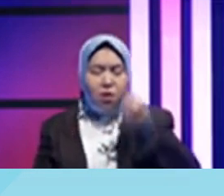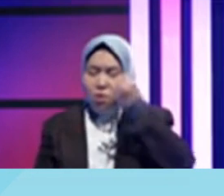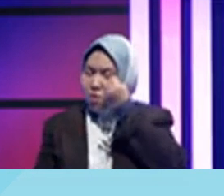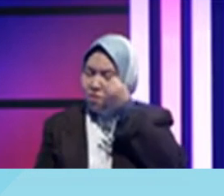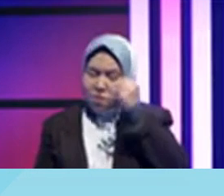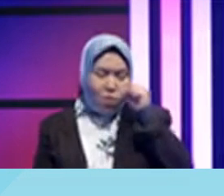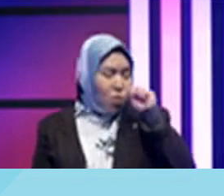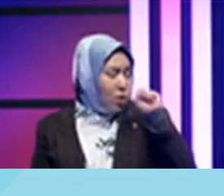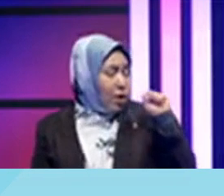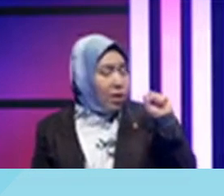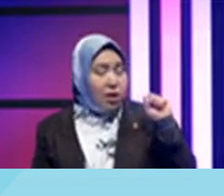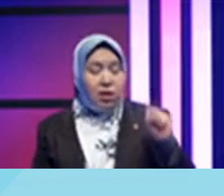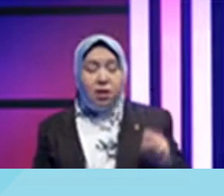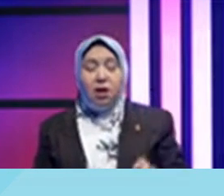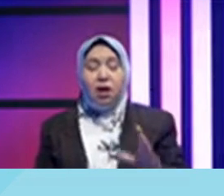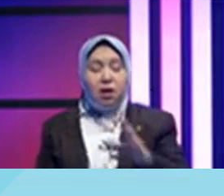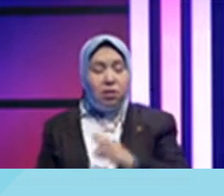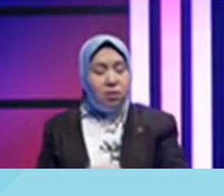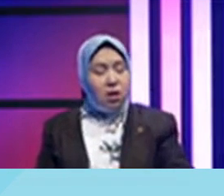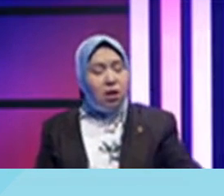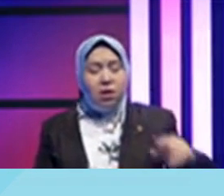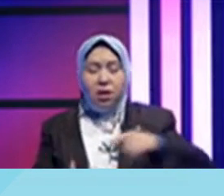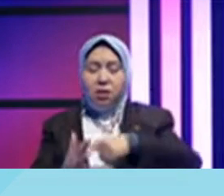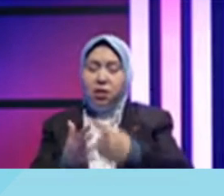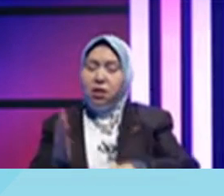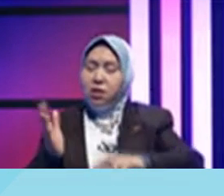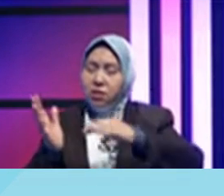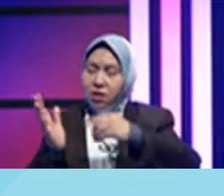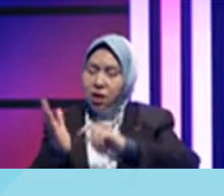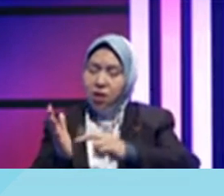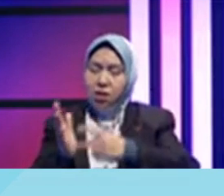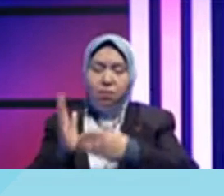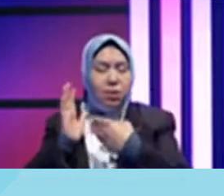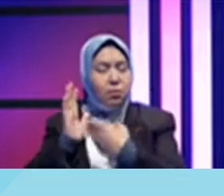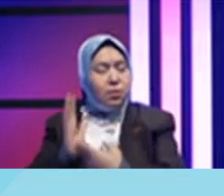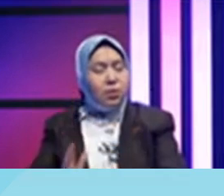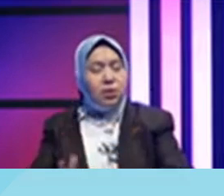الكافرين. ومن آياته